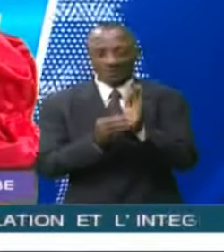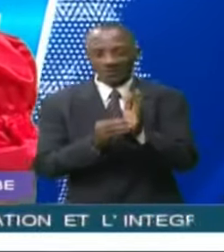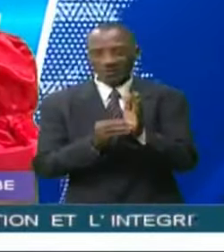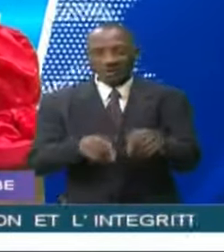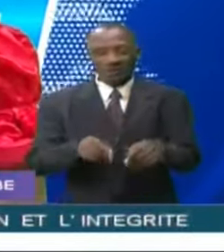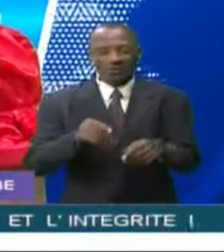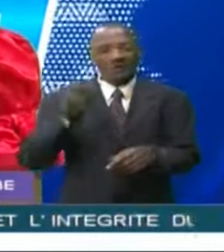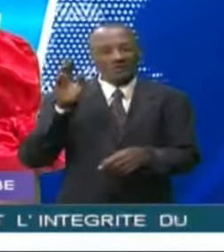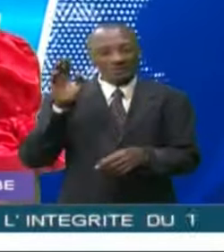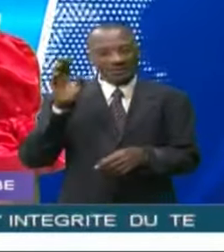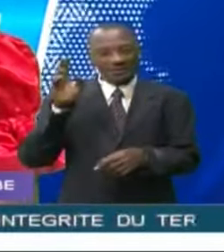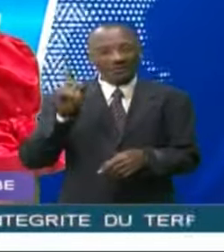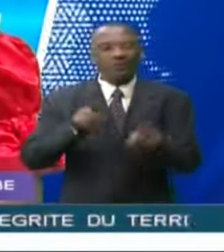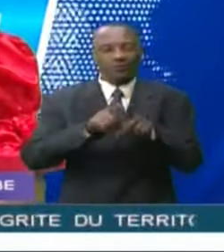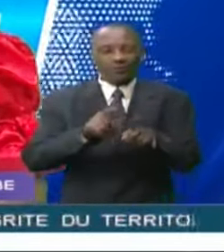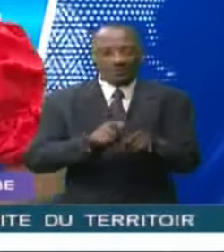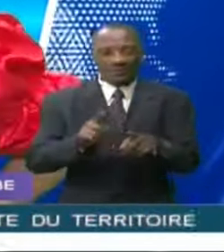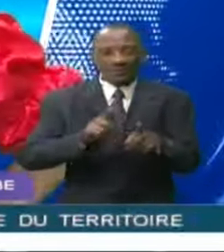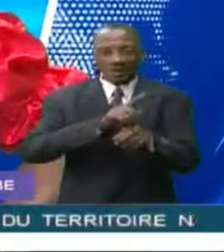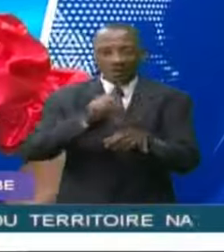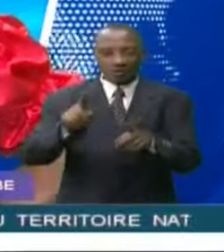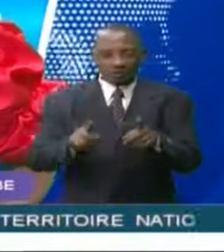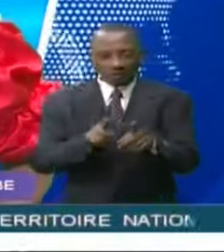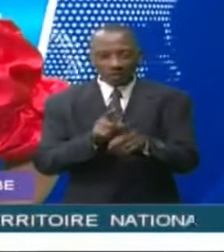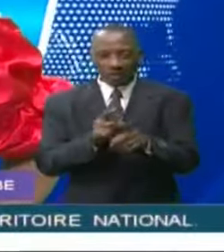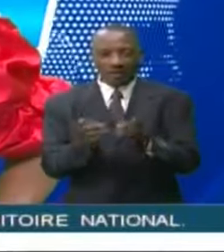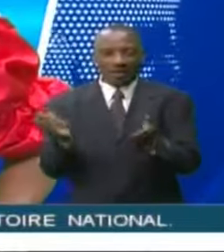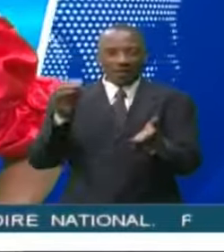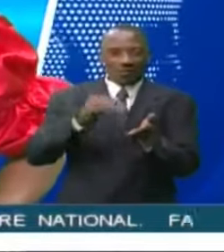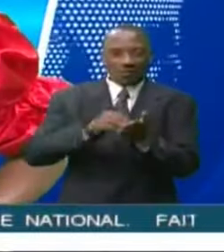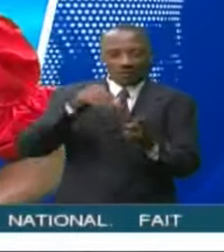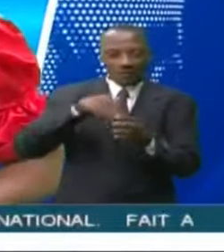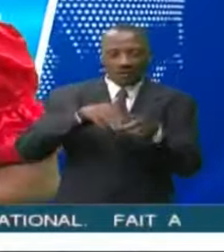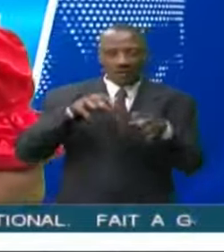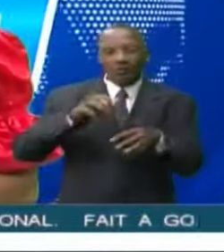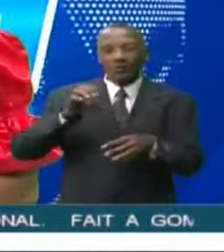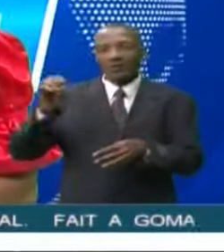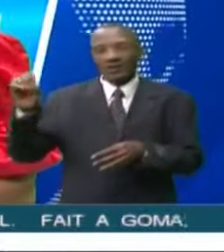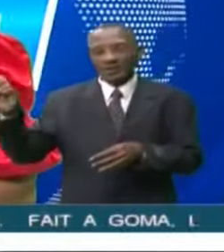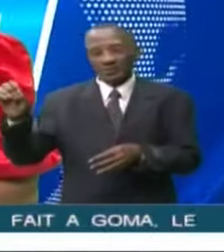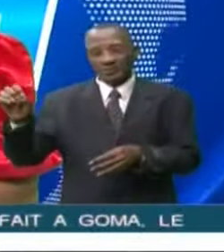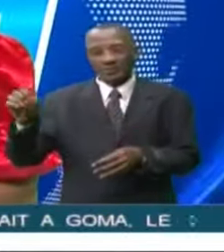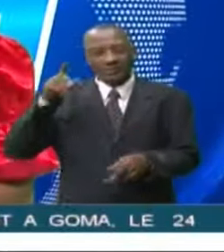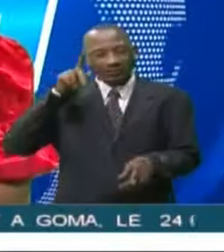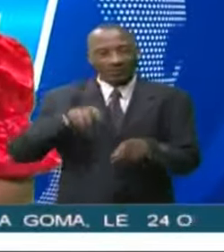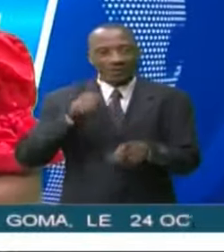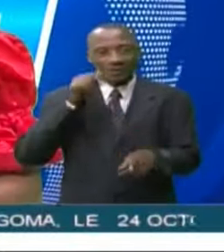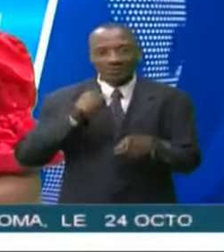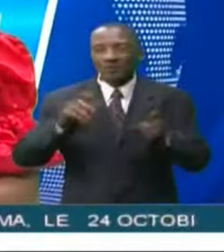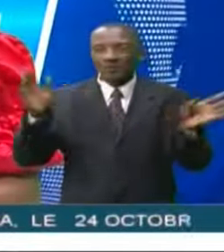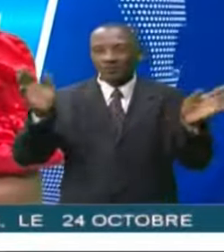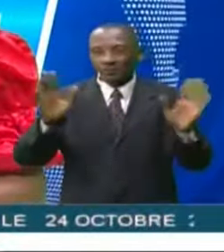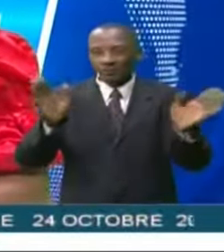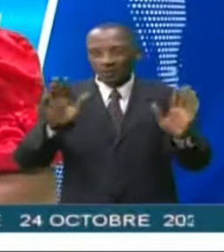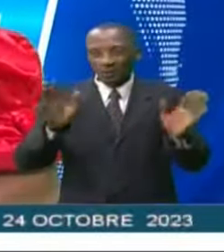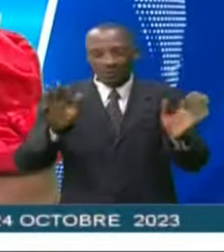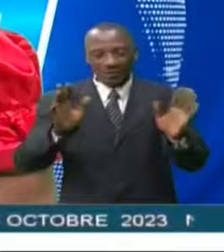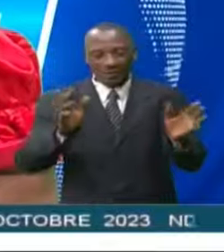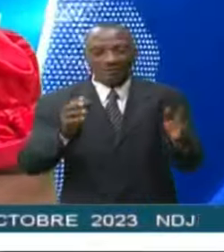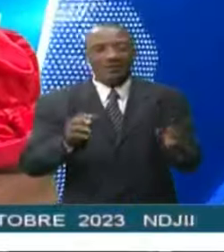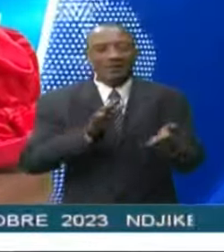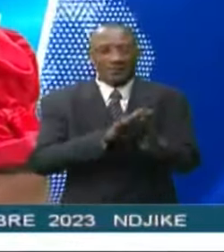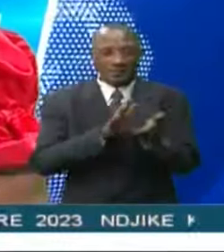précisément dans la province du casaï Central madame messieurs bonsoir et bienvenue à ce journal si vous nous rejoignez sur la Radio